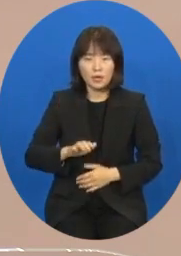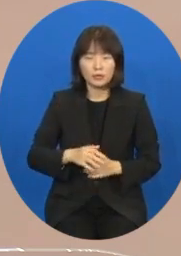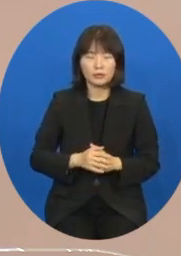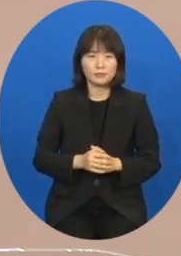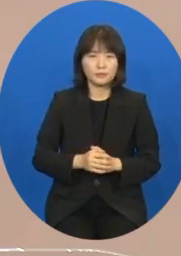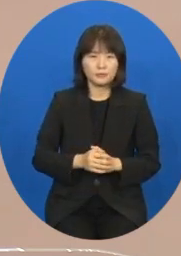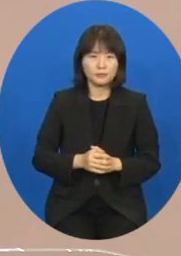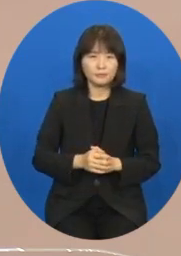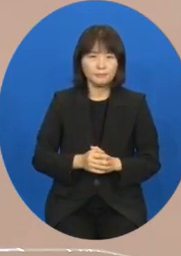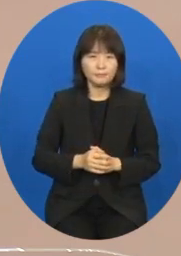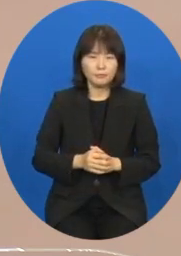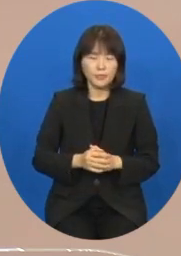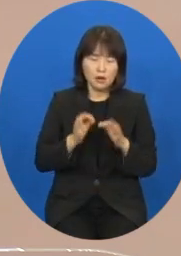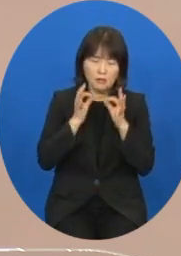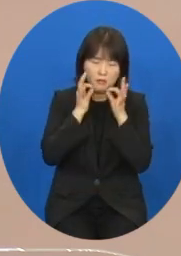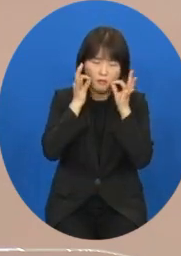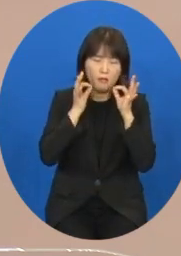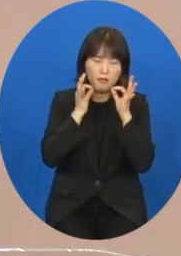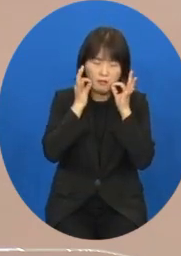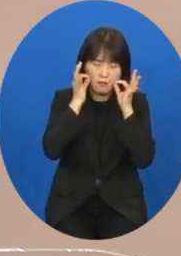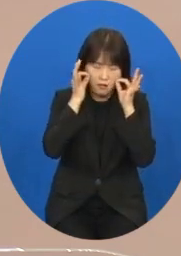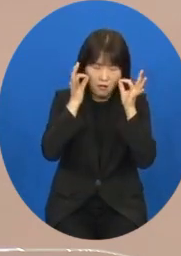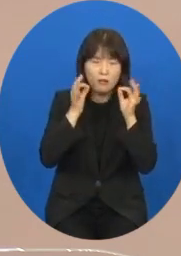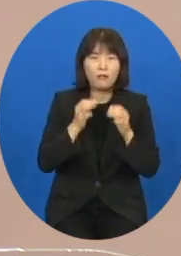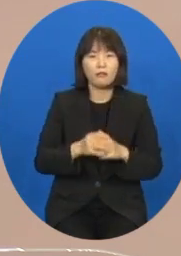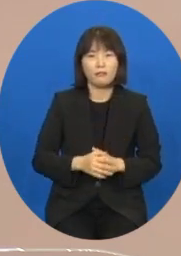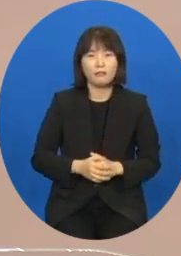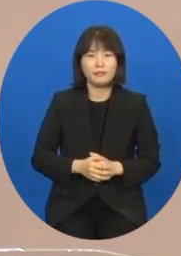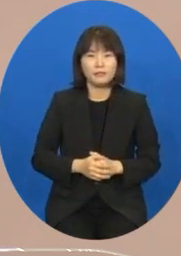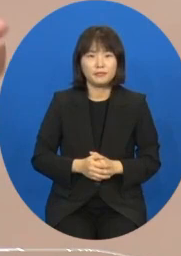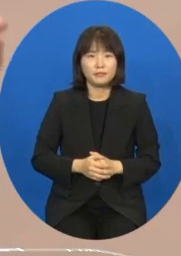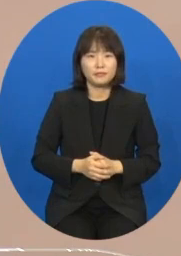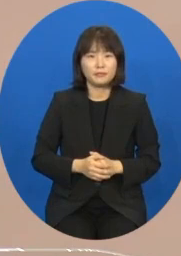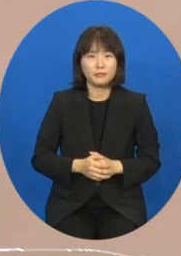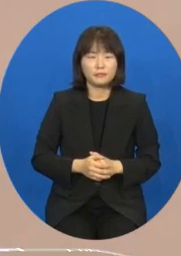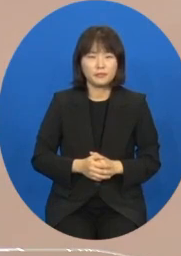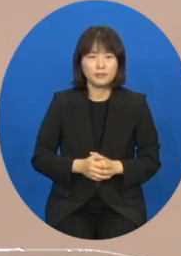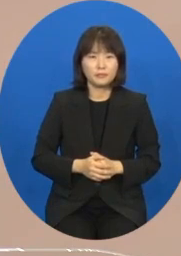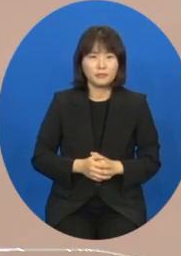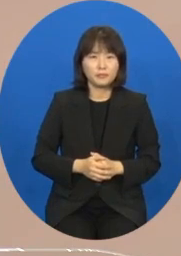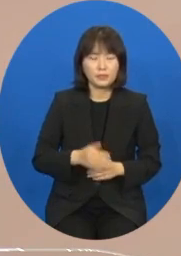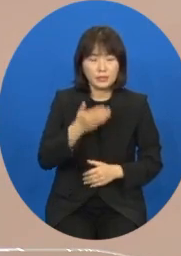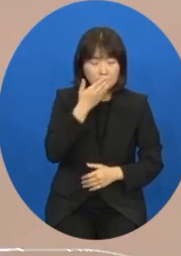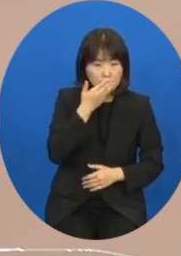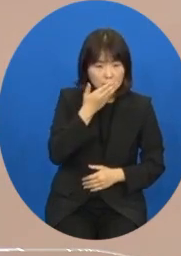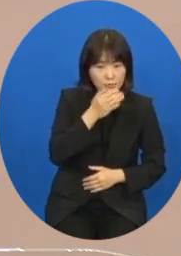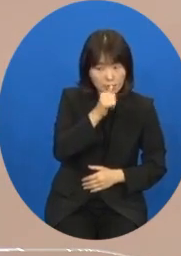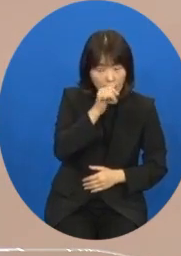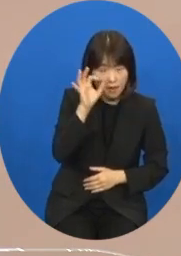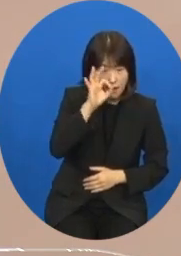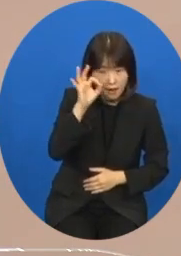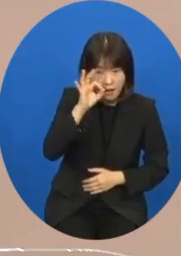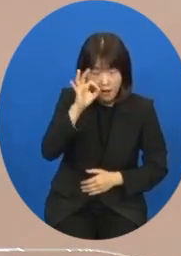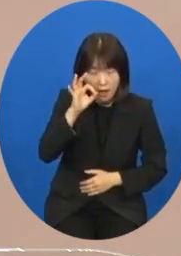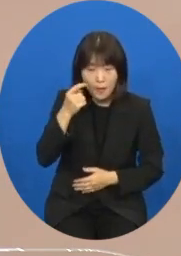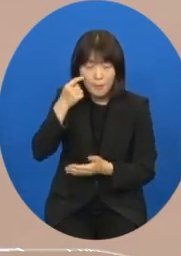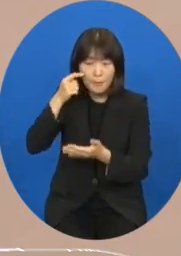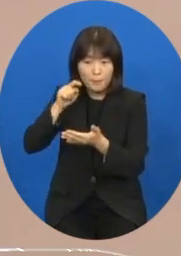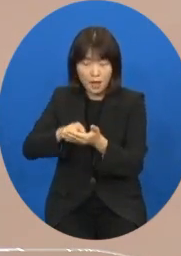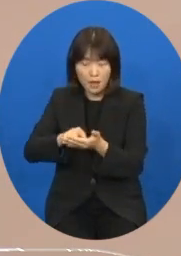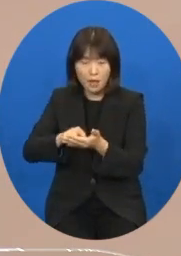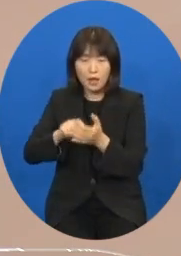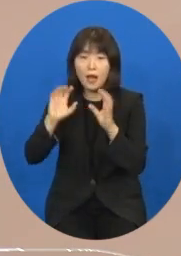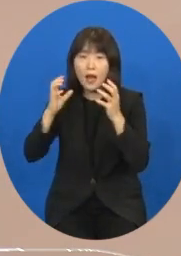수 있는 한 최선은 다했습니다. 어디 음식은 없는지 찾아보니까 어린아이가